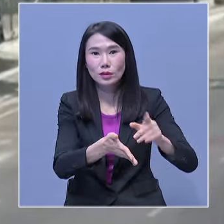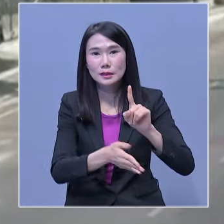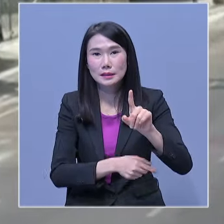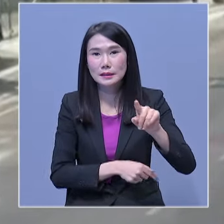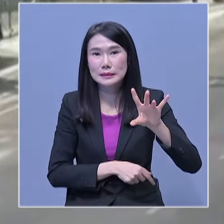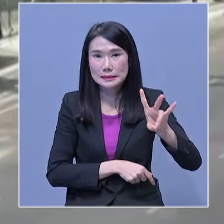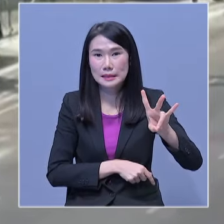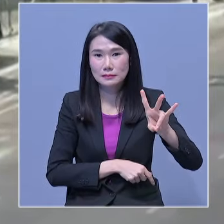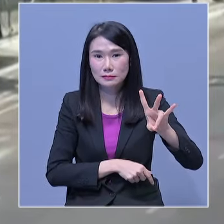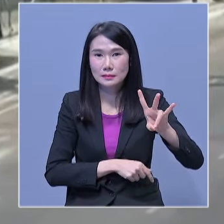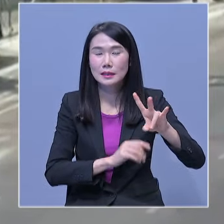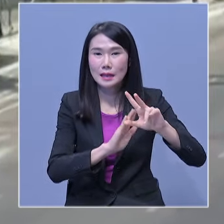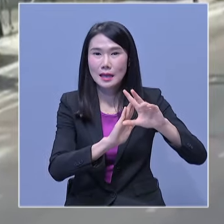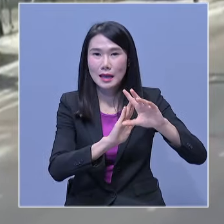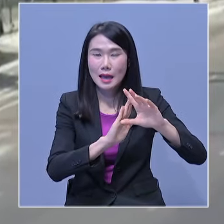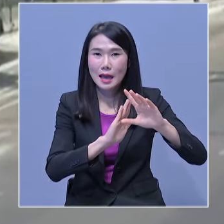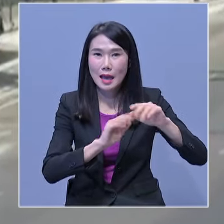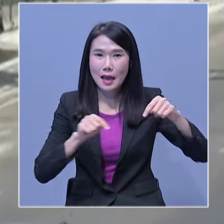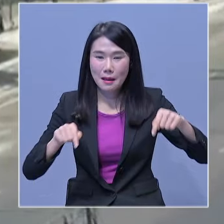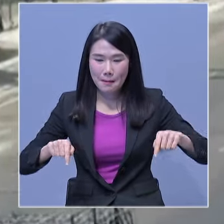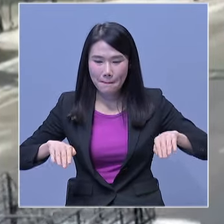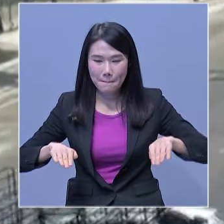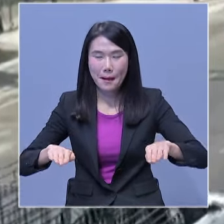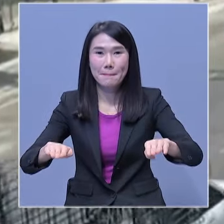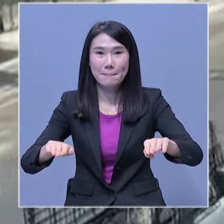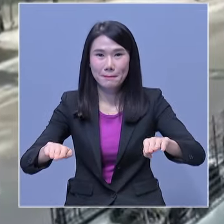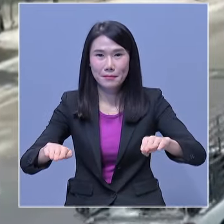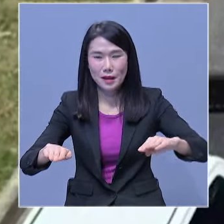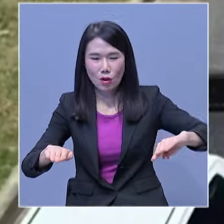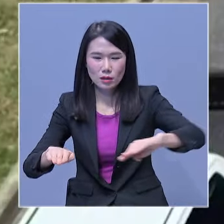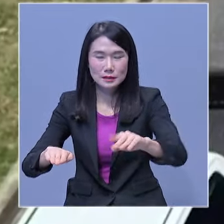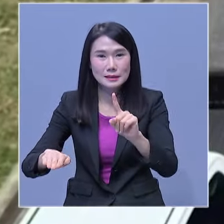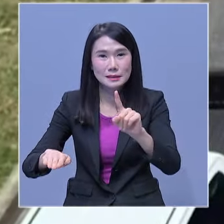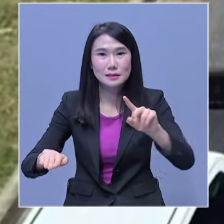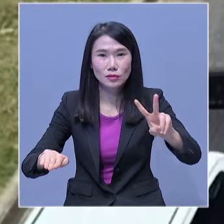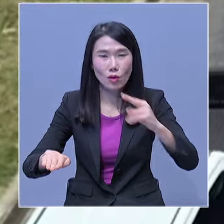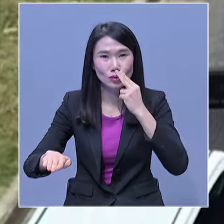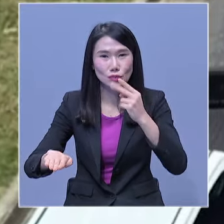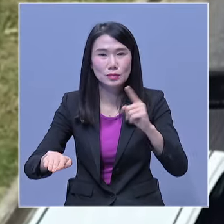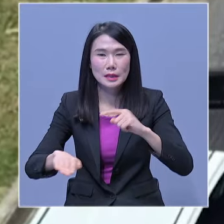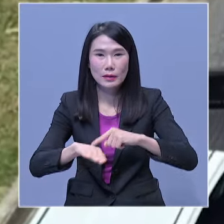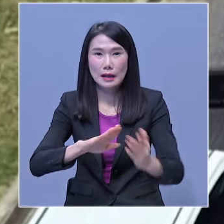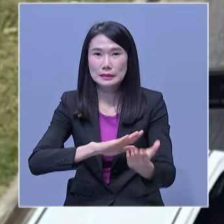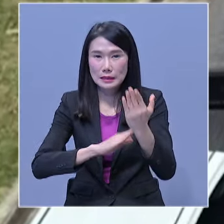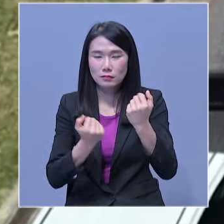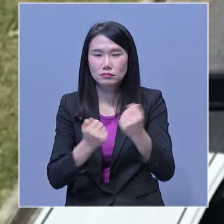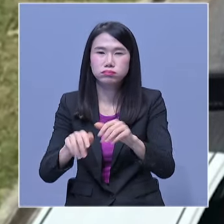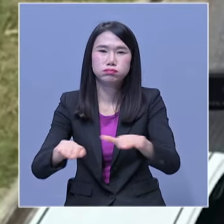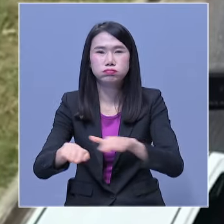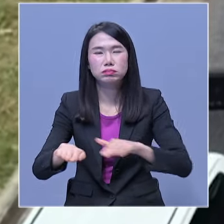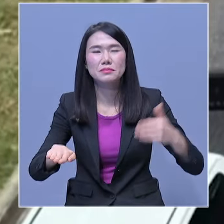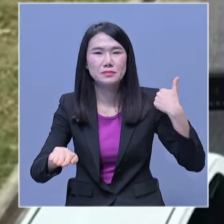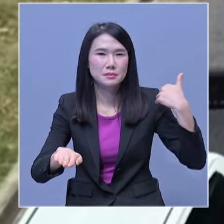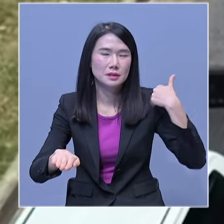117นครสวรรค์พิษณุโลกและถนนเลี่ยงเมืองหมายเลข 122ช่วงเช้าวันนี้เริ่มมีปริมาณรถเพิ่มมากขึ้นนะครับ